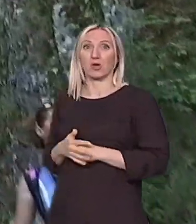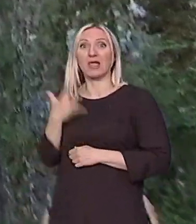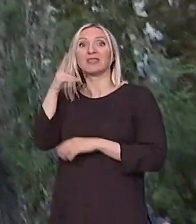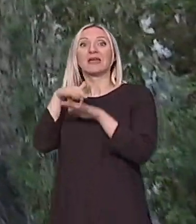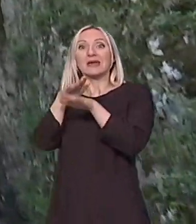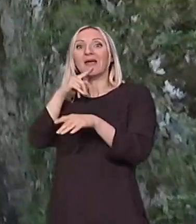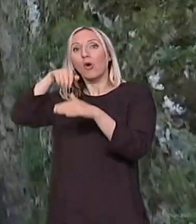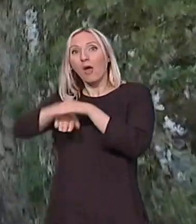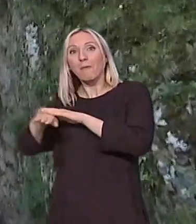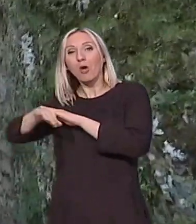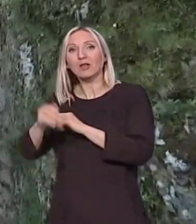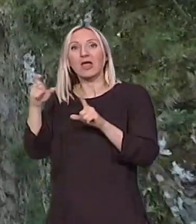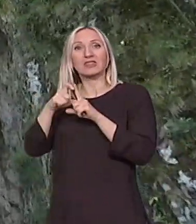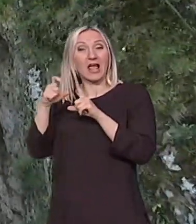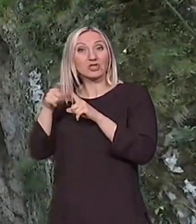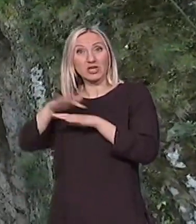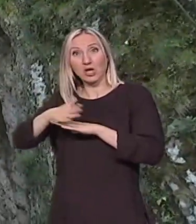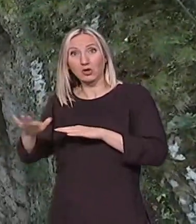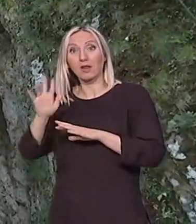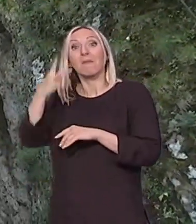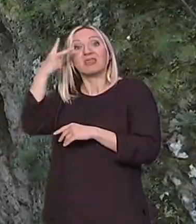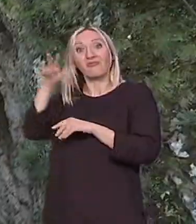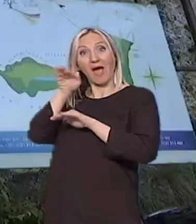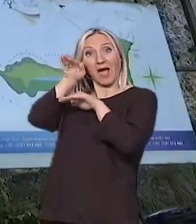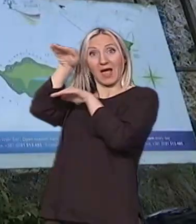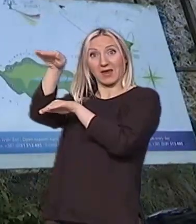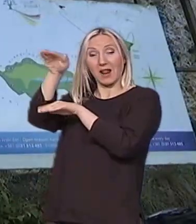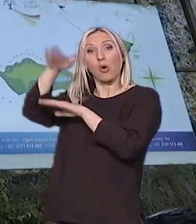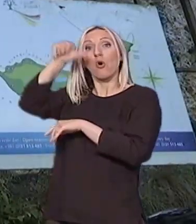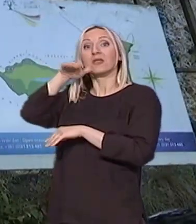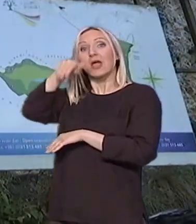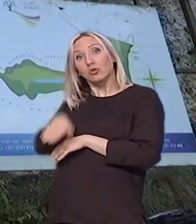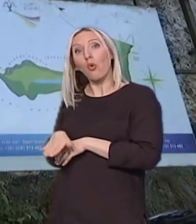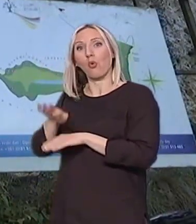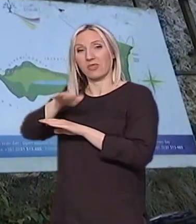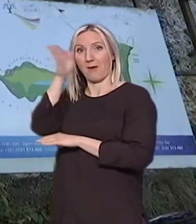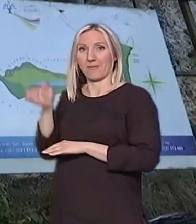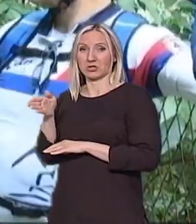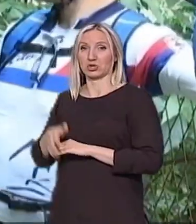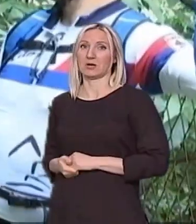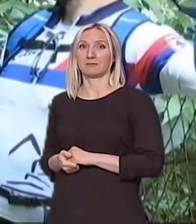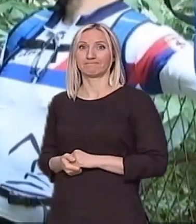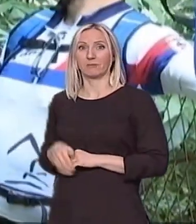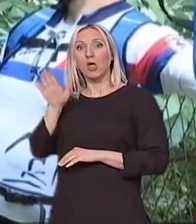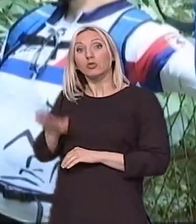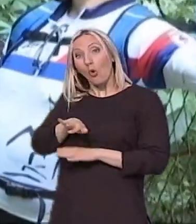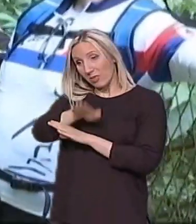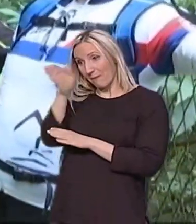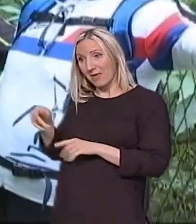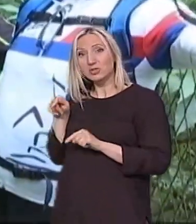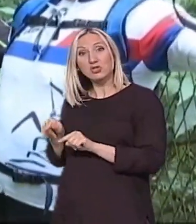koje poniru u Drežničkoj dolini. Ima dva splatna kanala, nazvani Gornja i Donja pećina. U donjem delu